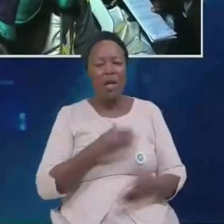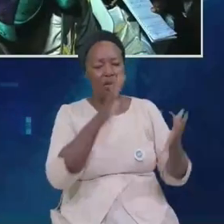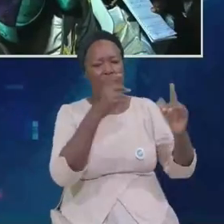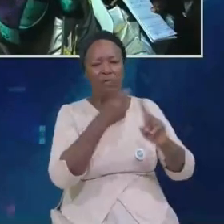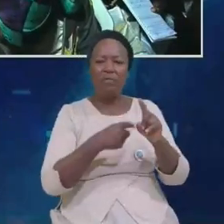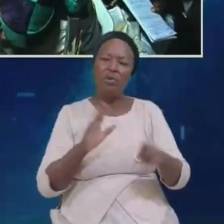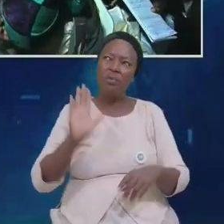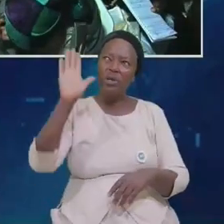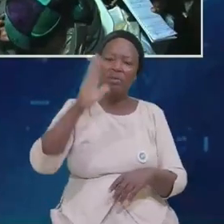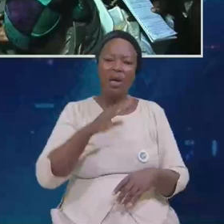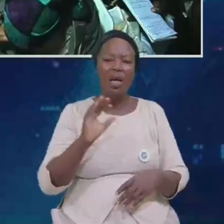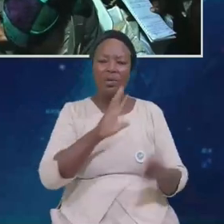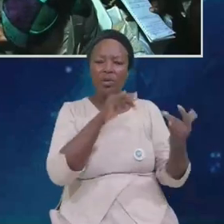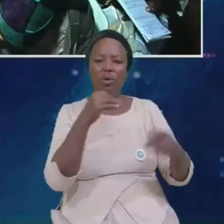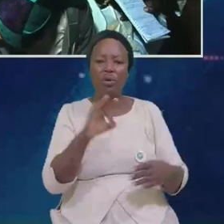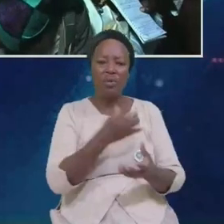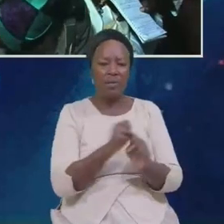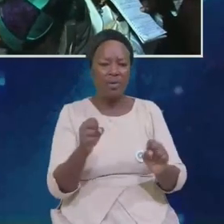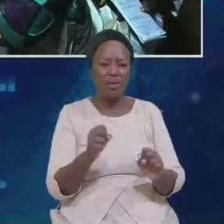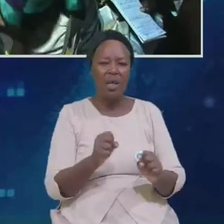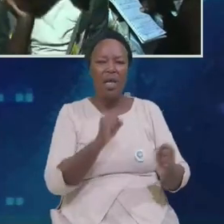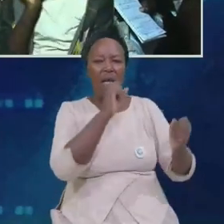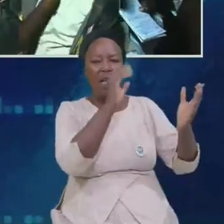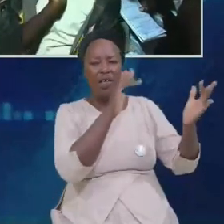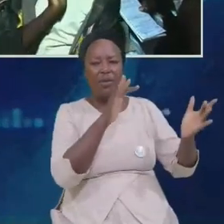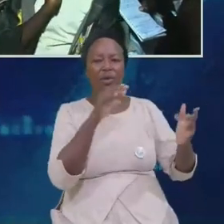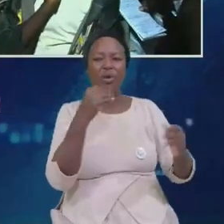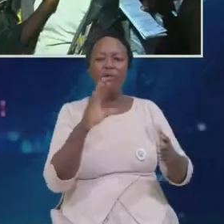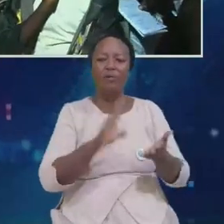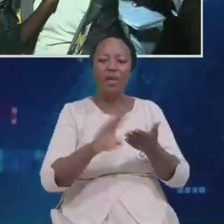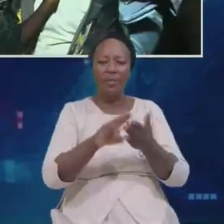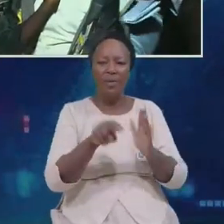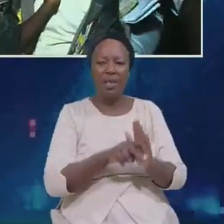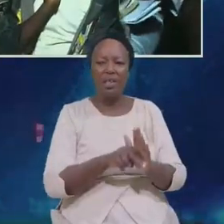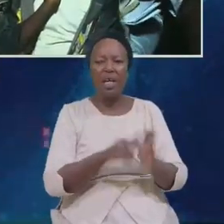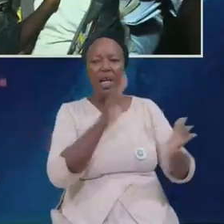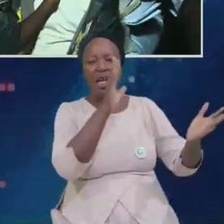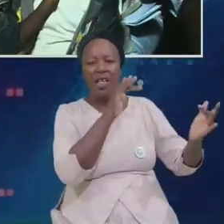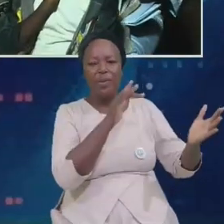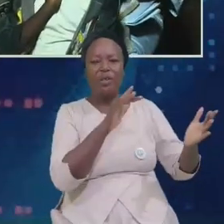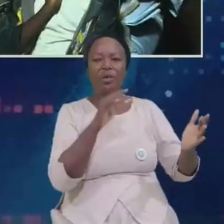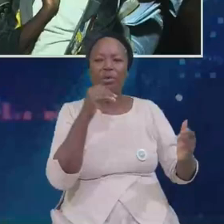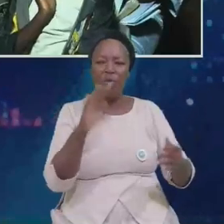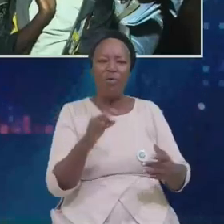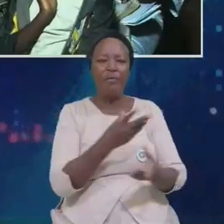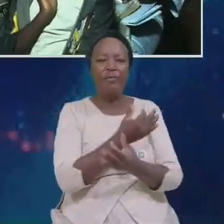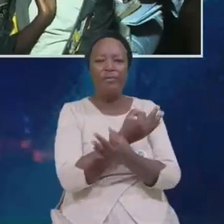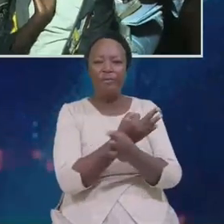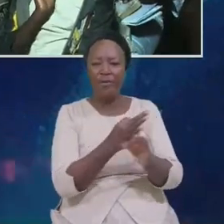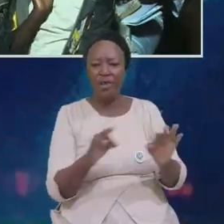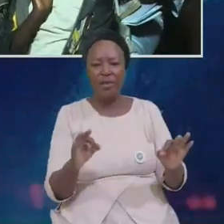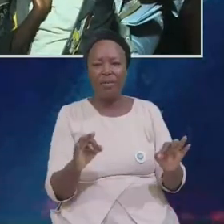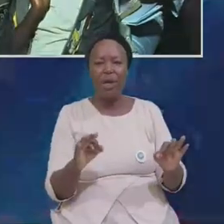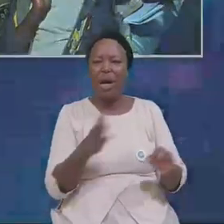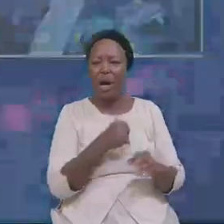lui. Attente du salut, attente du pardon, attente de la liberté.